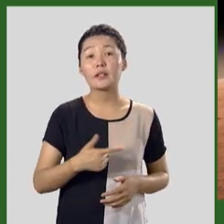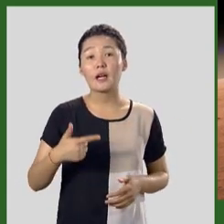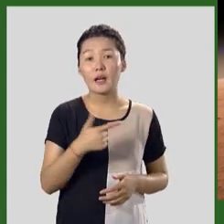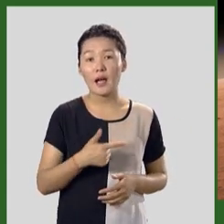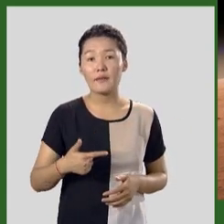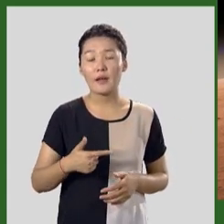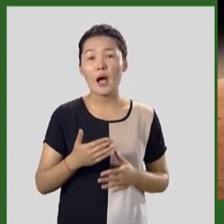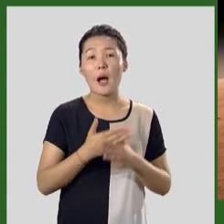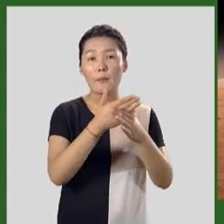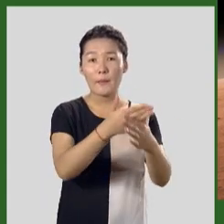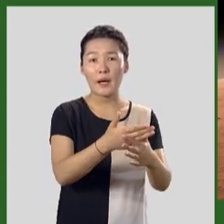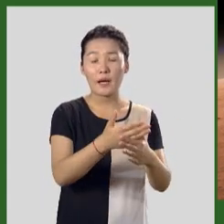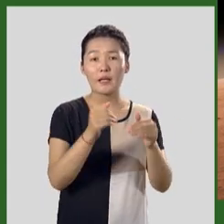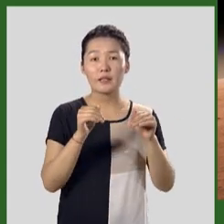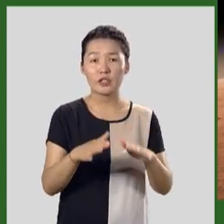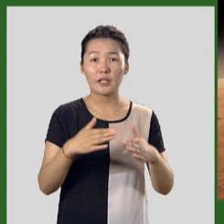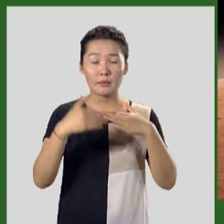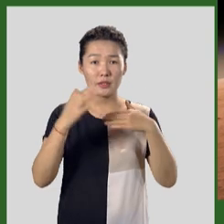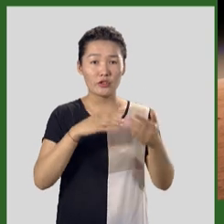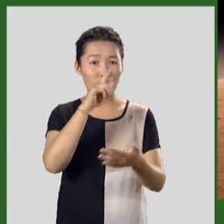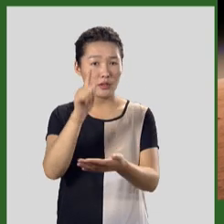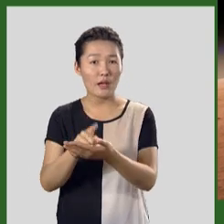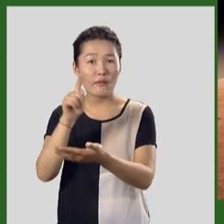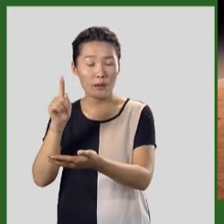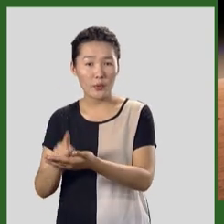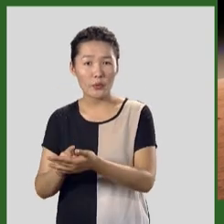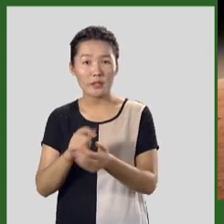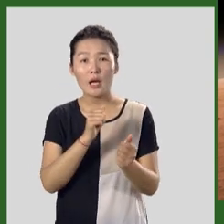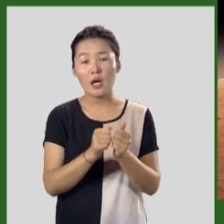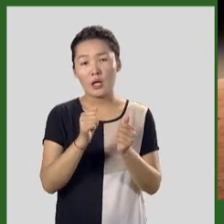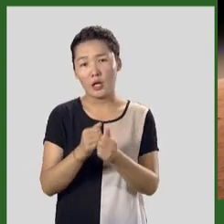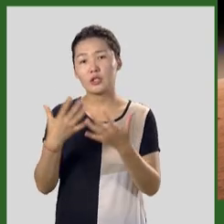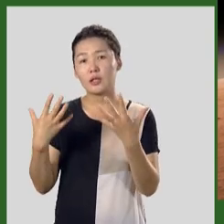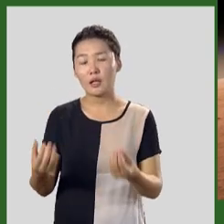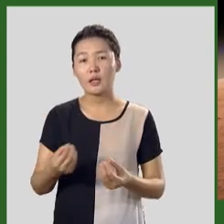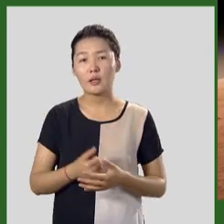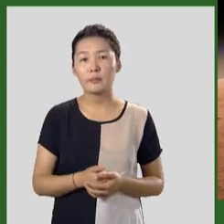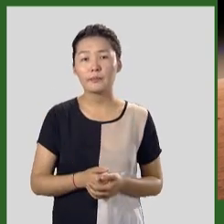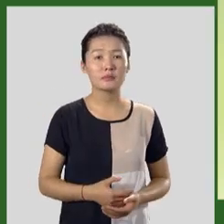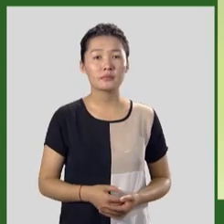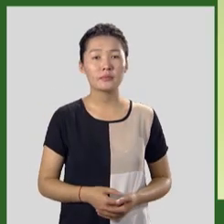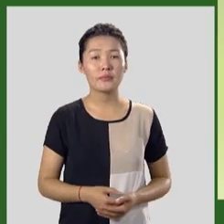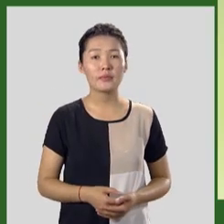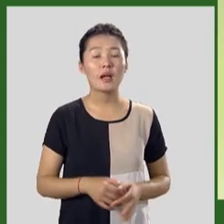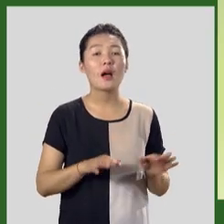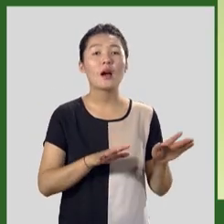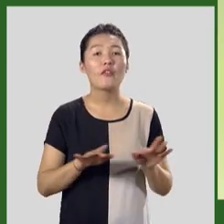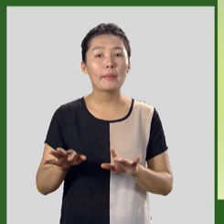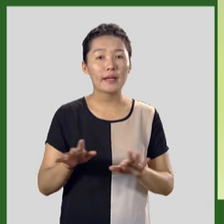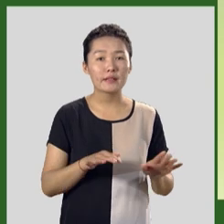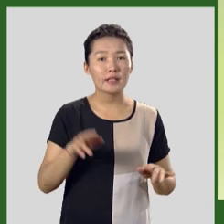География помогает решать практические вопросы в повседневной жизни. В